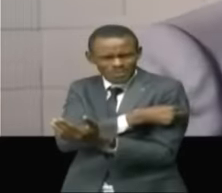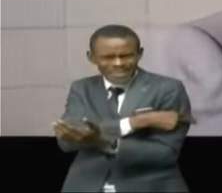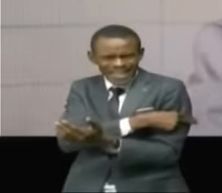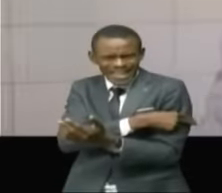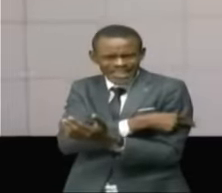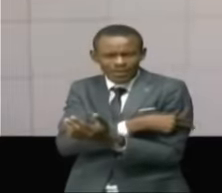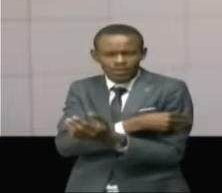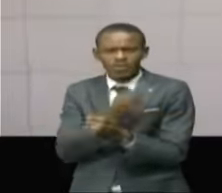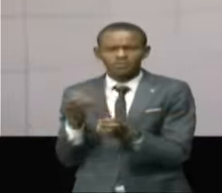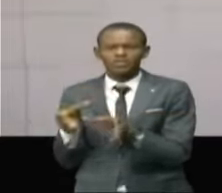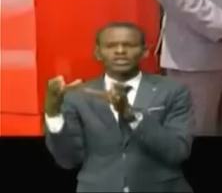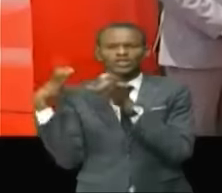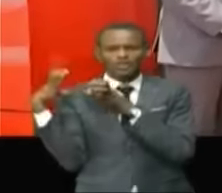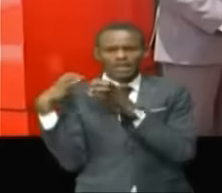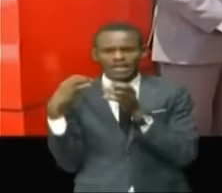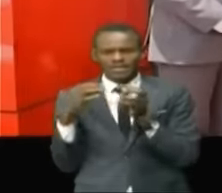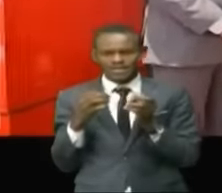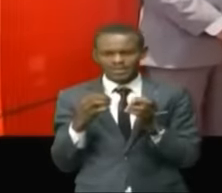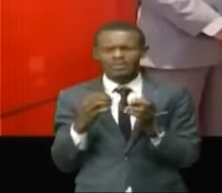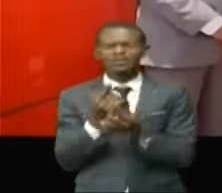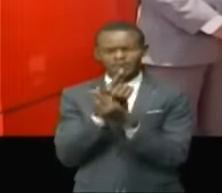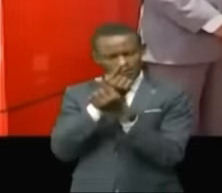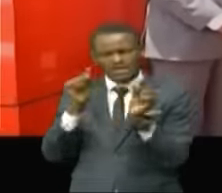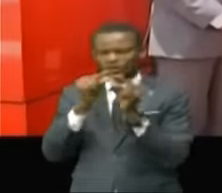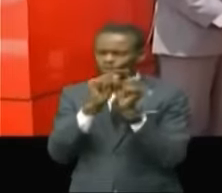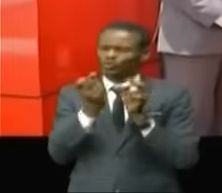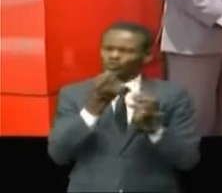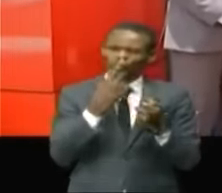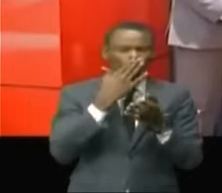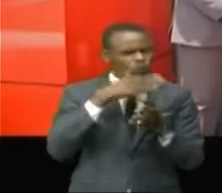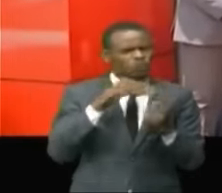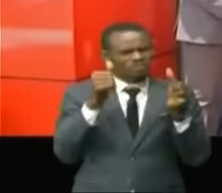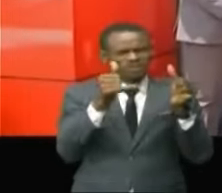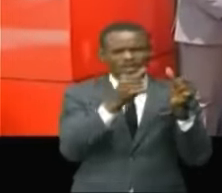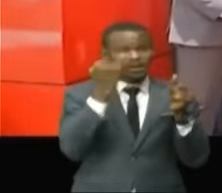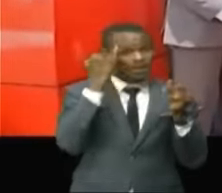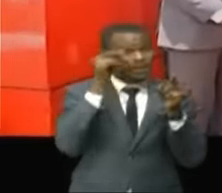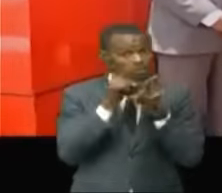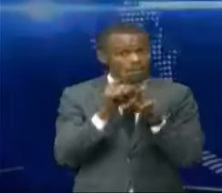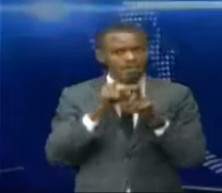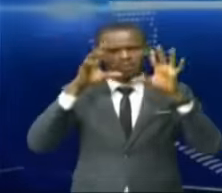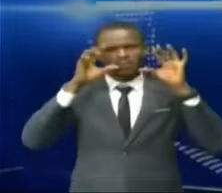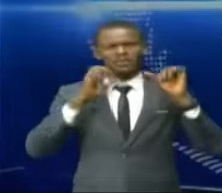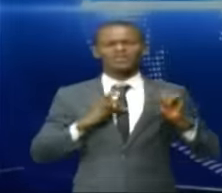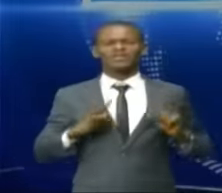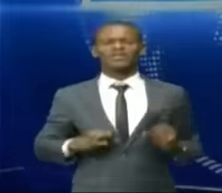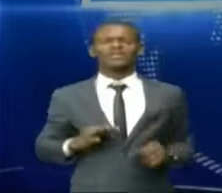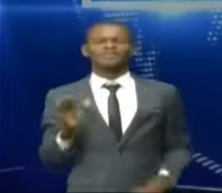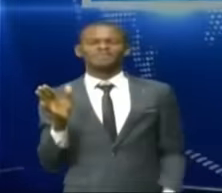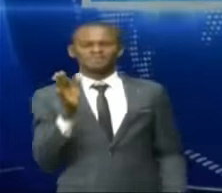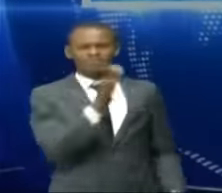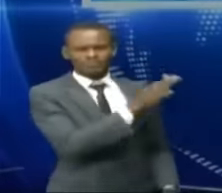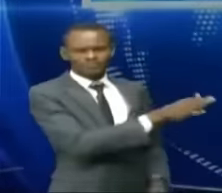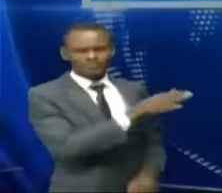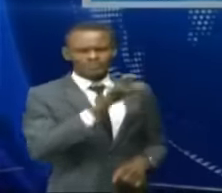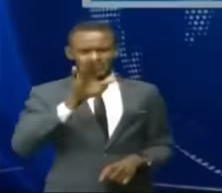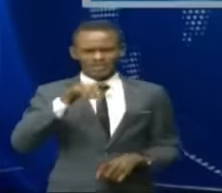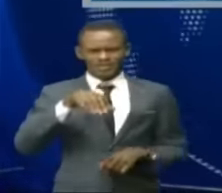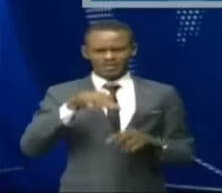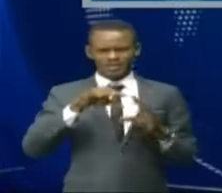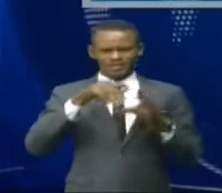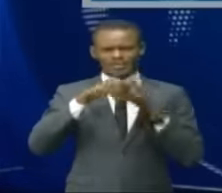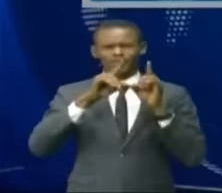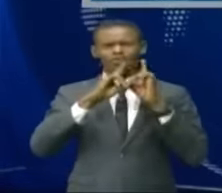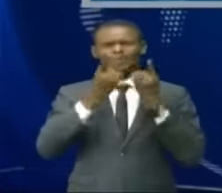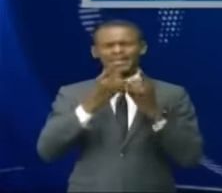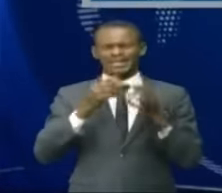d'assurer les soins de santé de qualité, tels que souhaités par le chef de l'État. Dans le domaine de l'agriculture, on